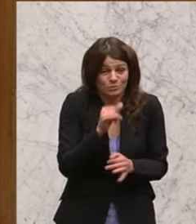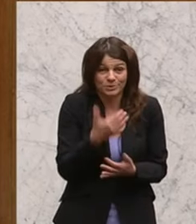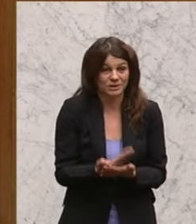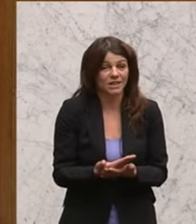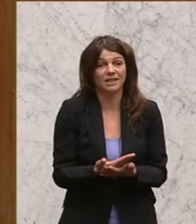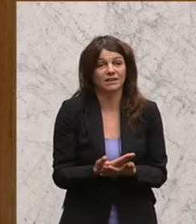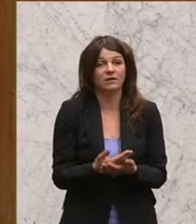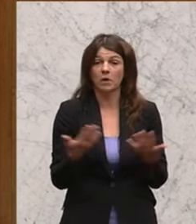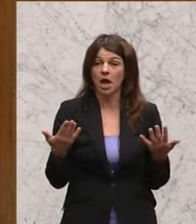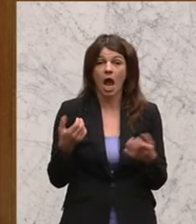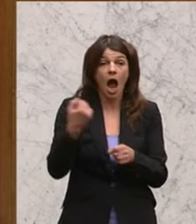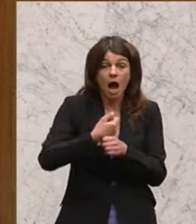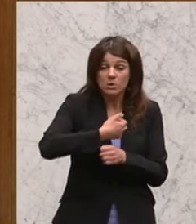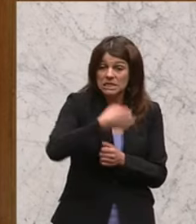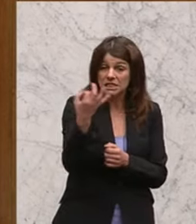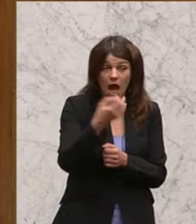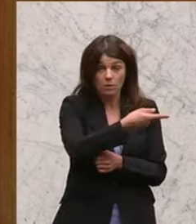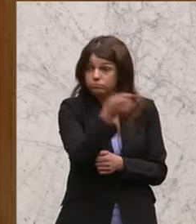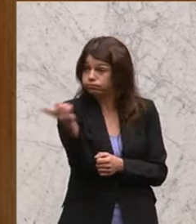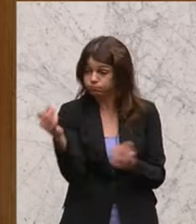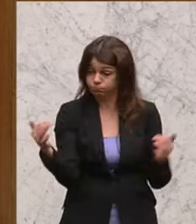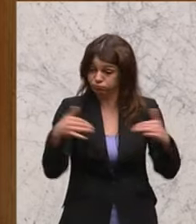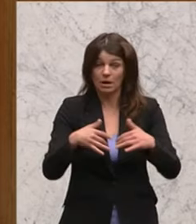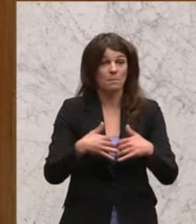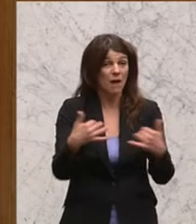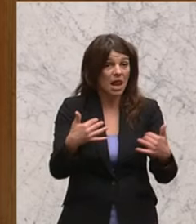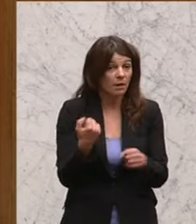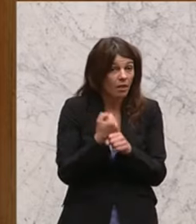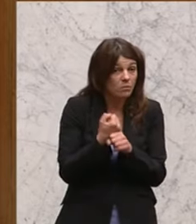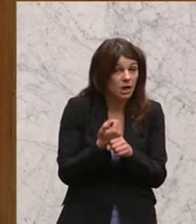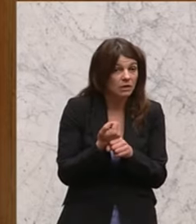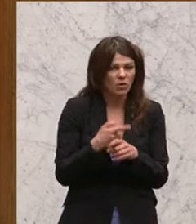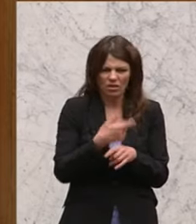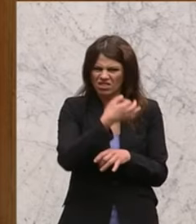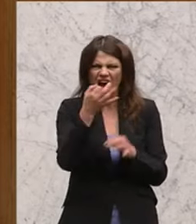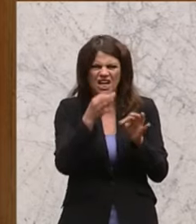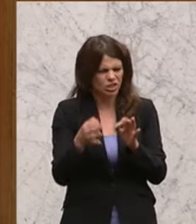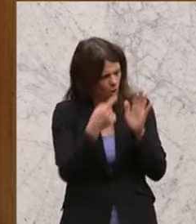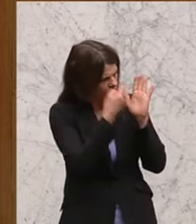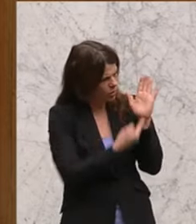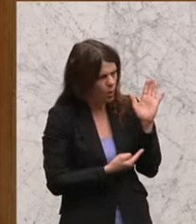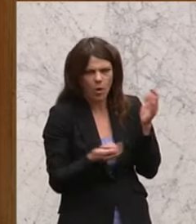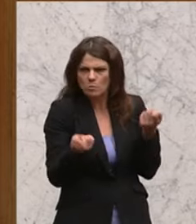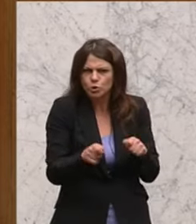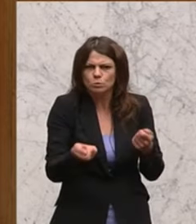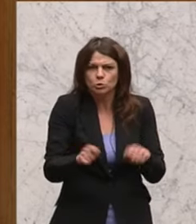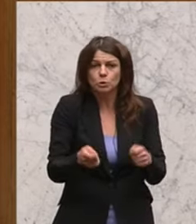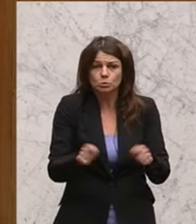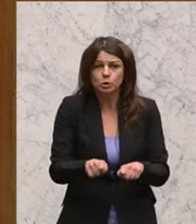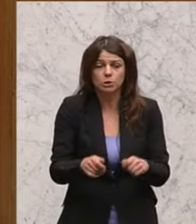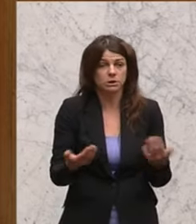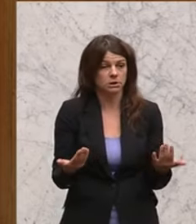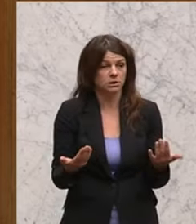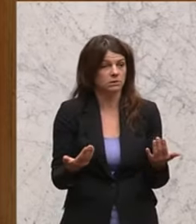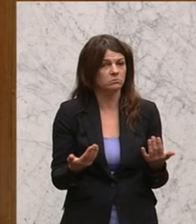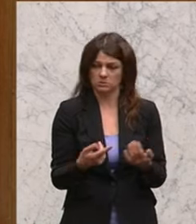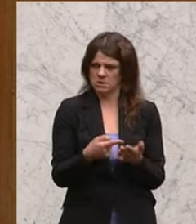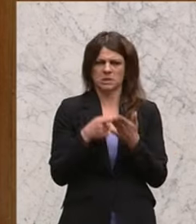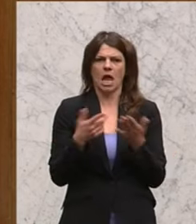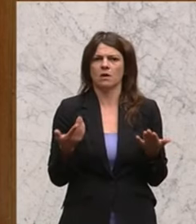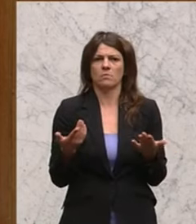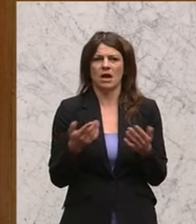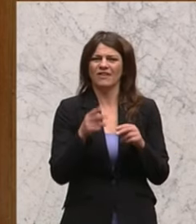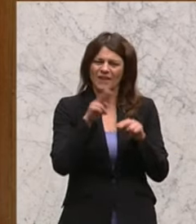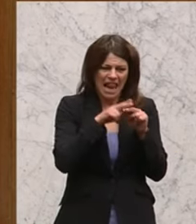allein die Arbeitstage, die Sie hier im Parlament verbracht haben, und wenn man sich die Tagesordnung ansieht und die Beschlüsse, die Sie gefasst haben, zeigen ja, dass das in